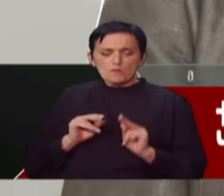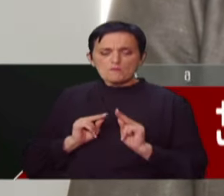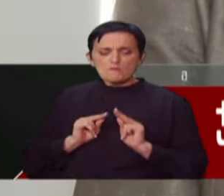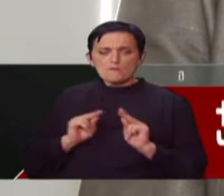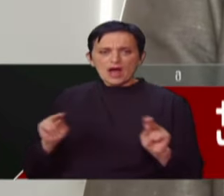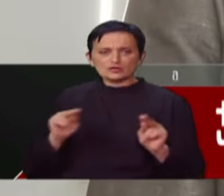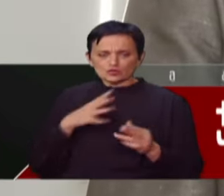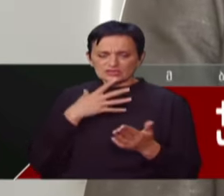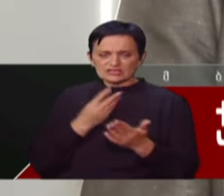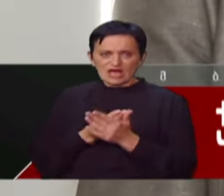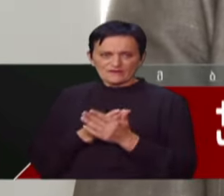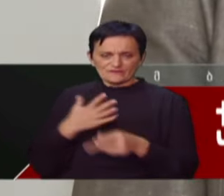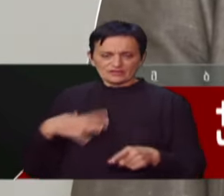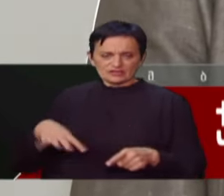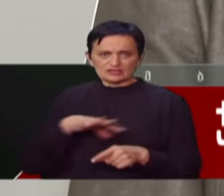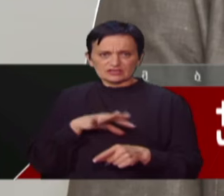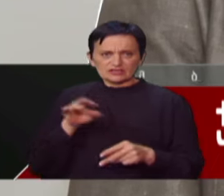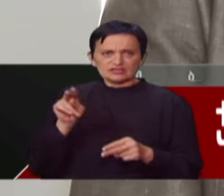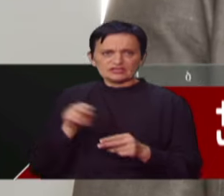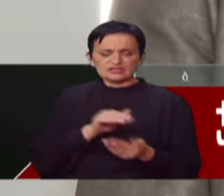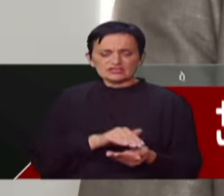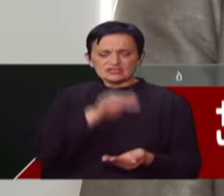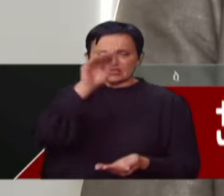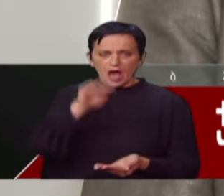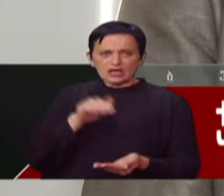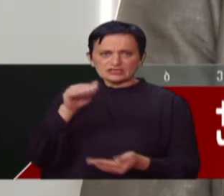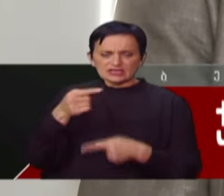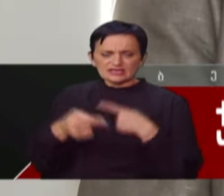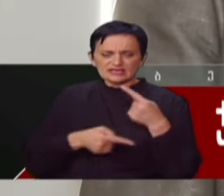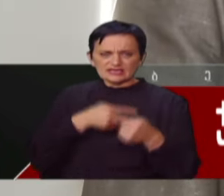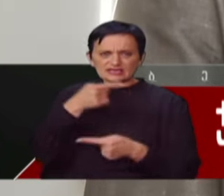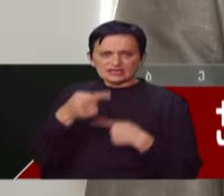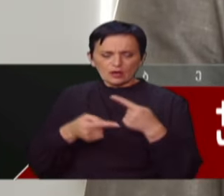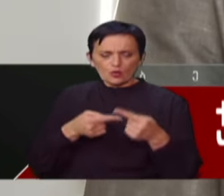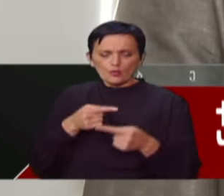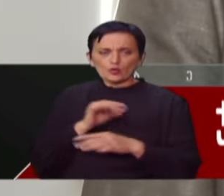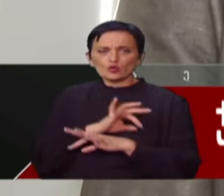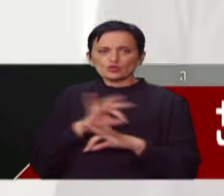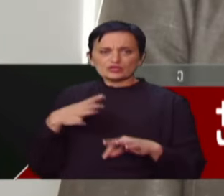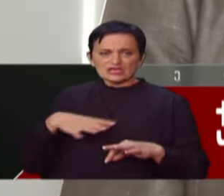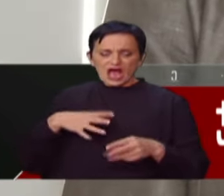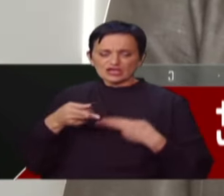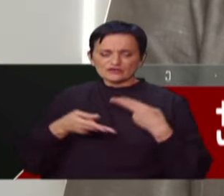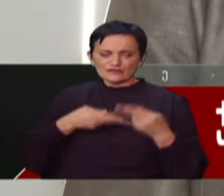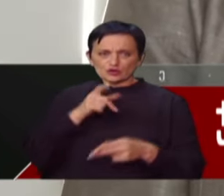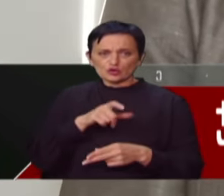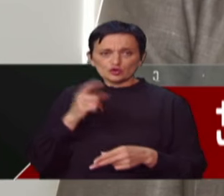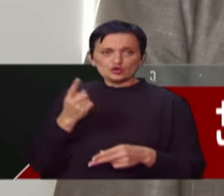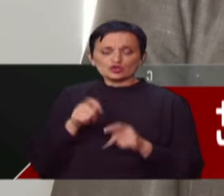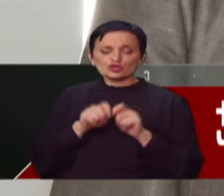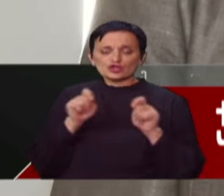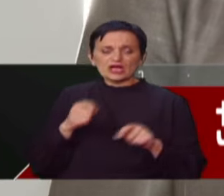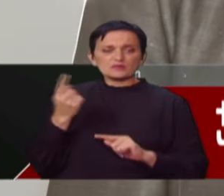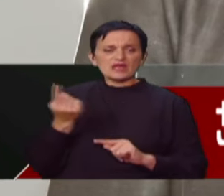თავის ქვეყნისა, რომელმაც აღზარდა მთელი თაობა უშესანიშნავი ქართველი ქირურგებისა. მან შექმნა პირველი